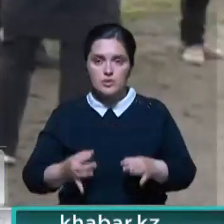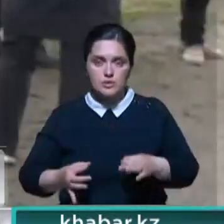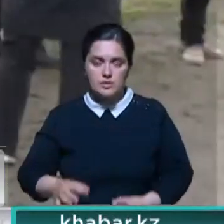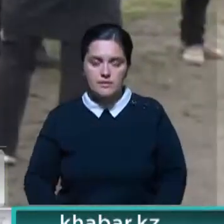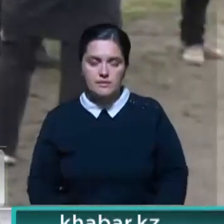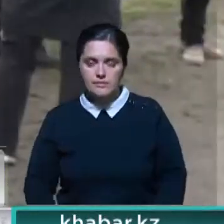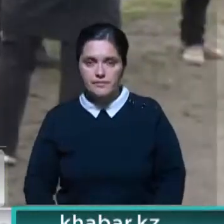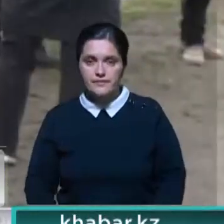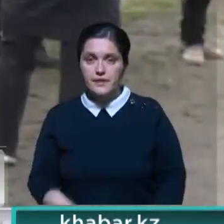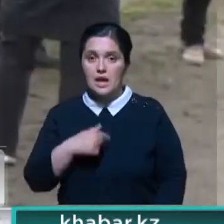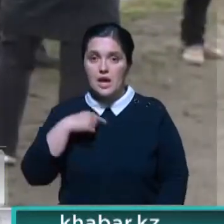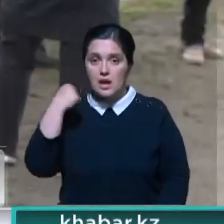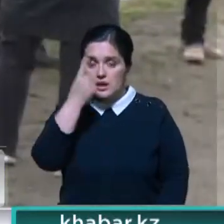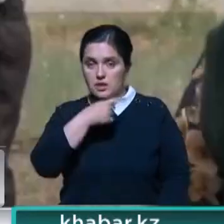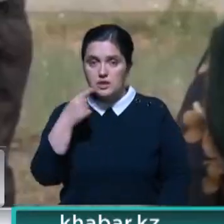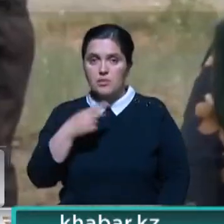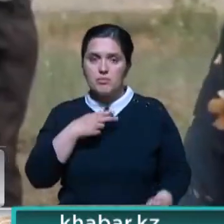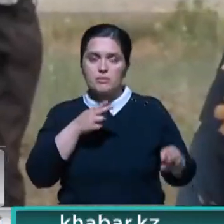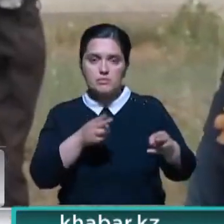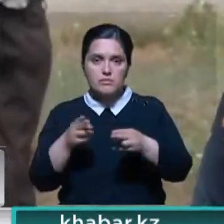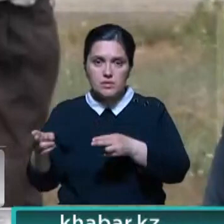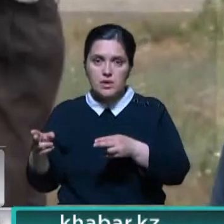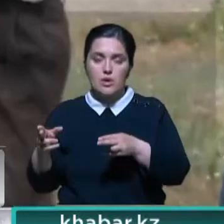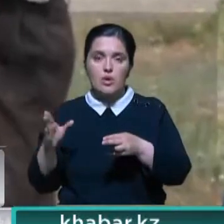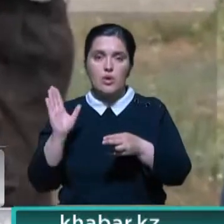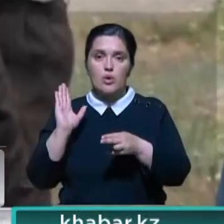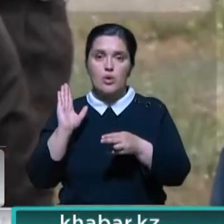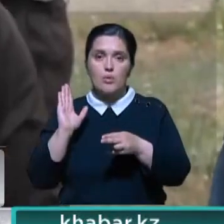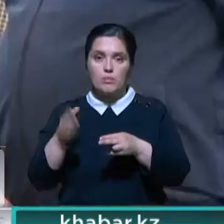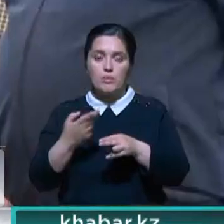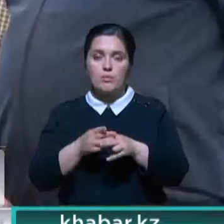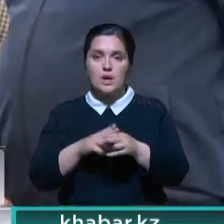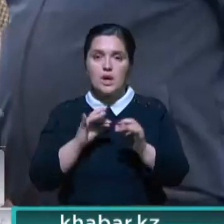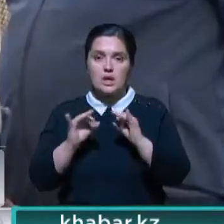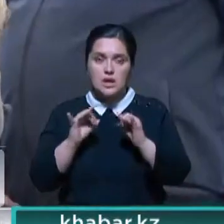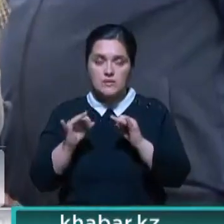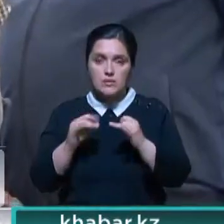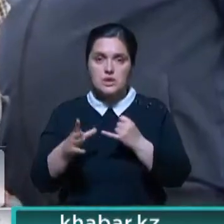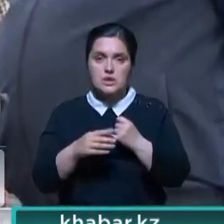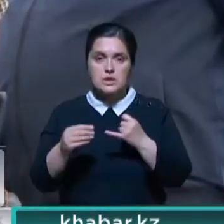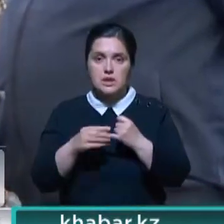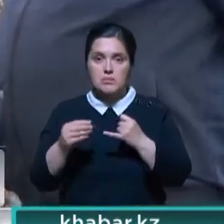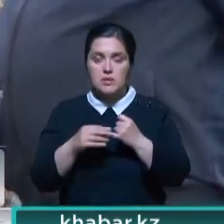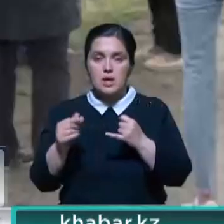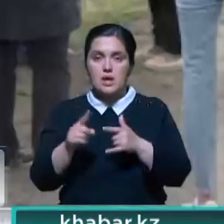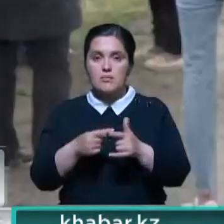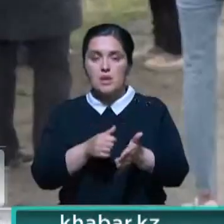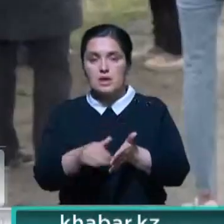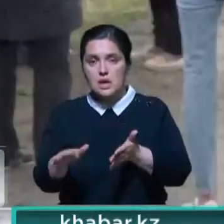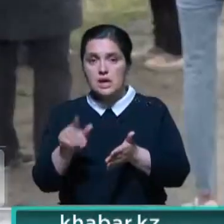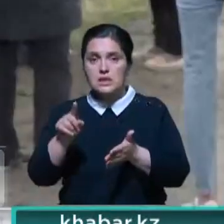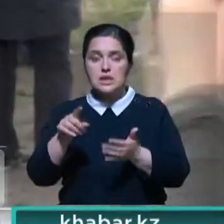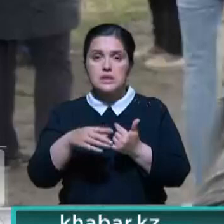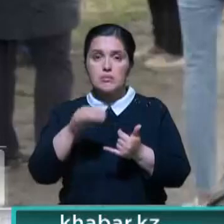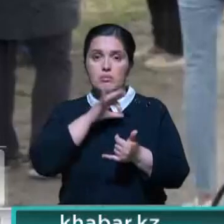жителями я сам лично выехал по территории. Будем уже с сельхозпроизводителем разговаривать, чтобы данные земельные участки либо они отказались. Те землепользователи,